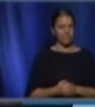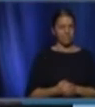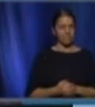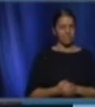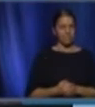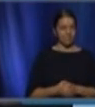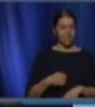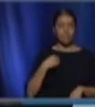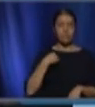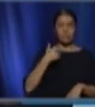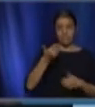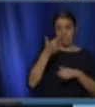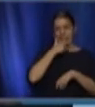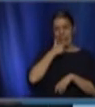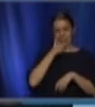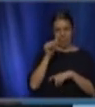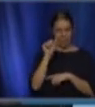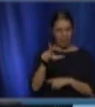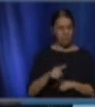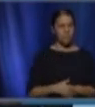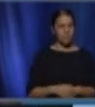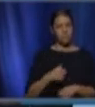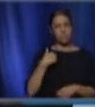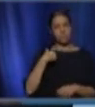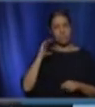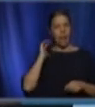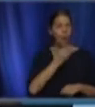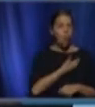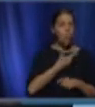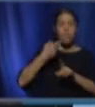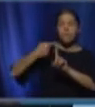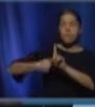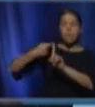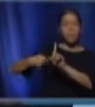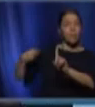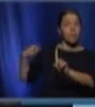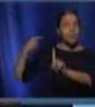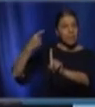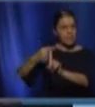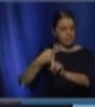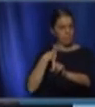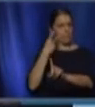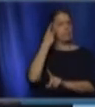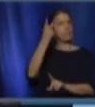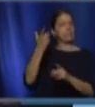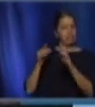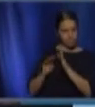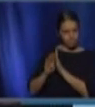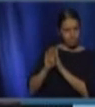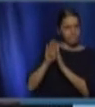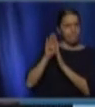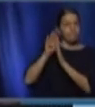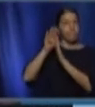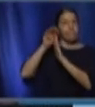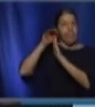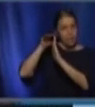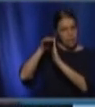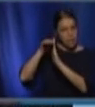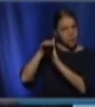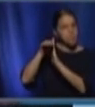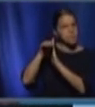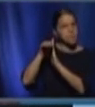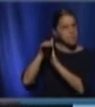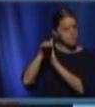the number of new cases. It shows that we're able to stop the... On peut voir que le virus